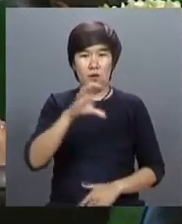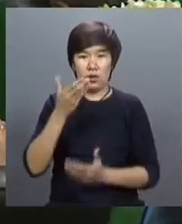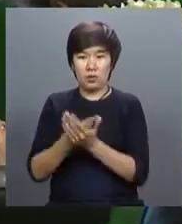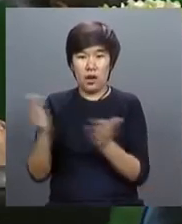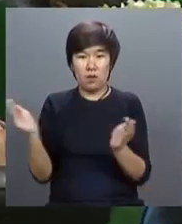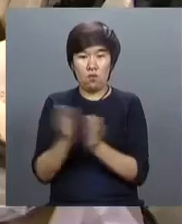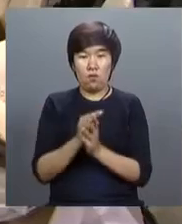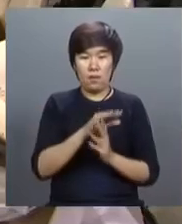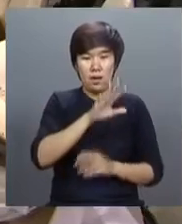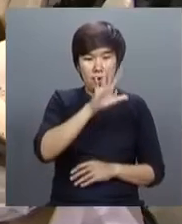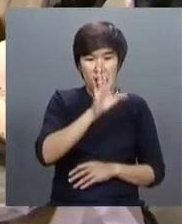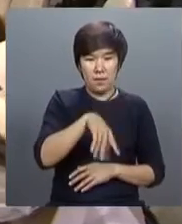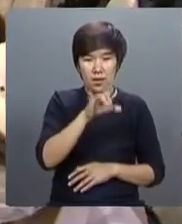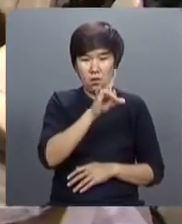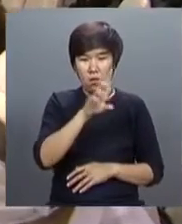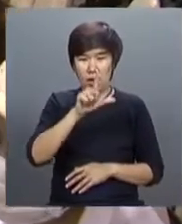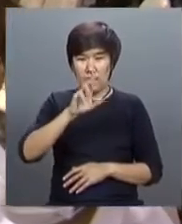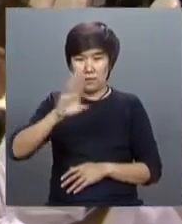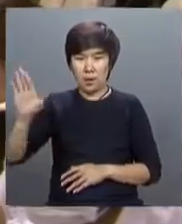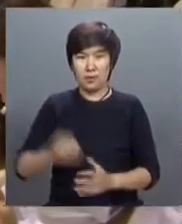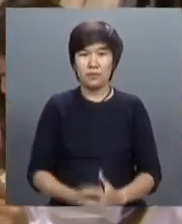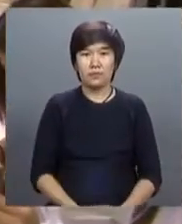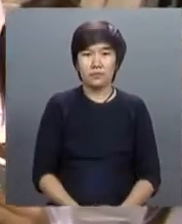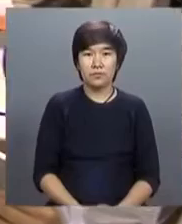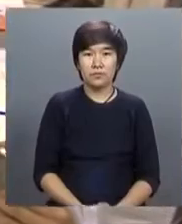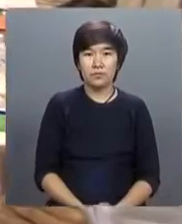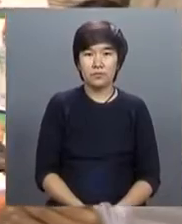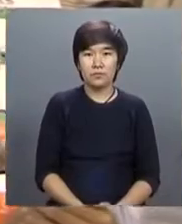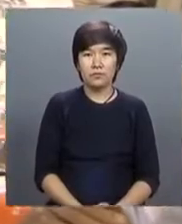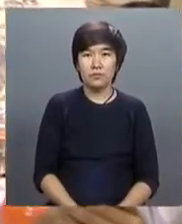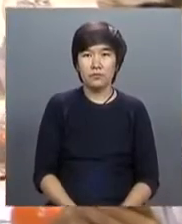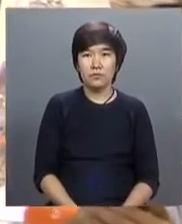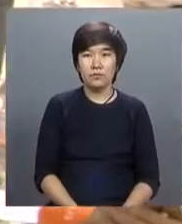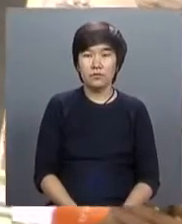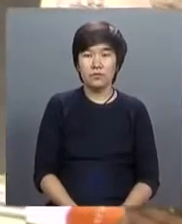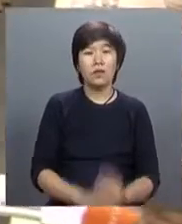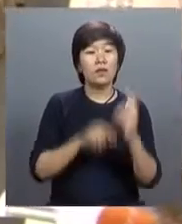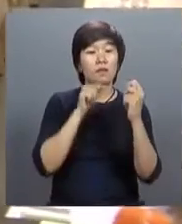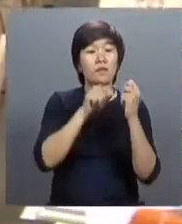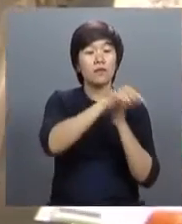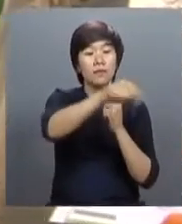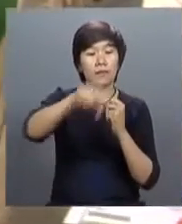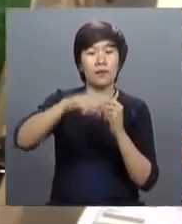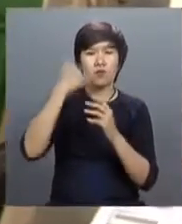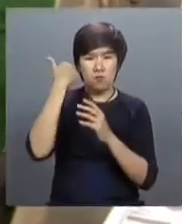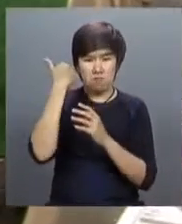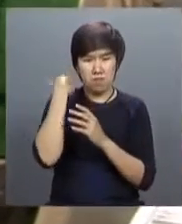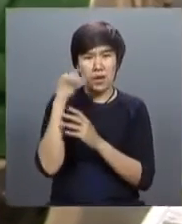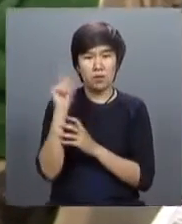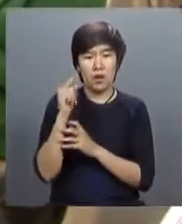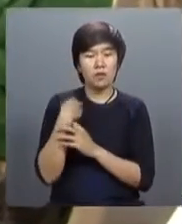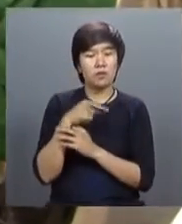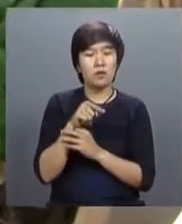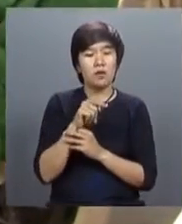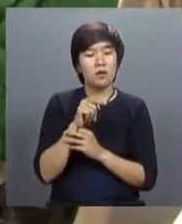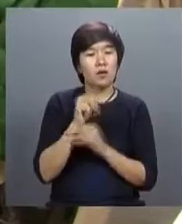กว่า 5,100ล้านบาทนะครับทุกตำบลนั้นจะต้องมีผู้ประกอบการเเอเกษตรอย่างน้อย